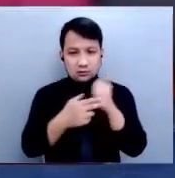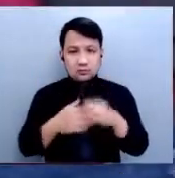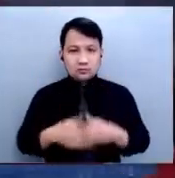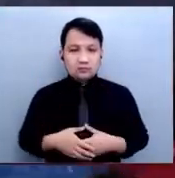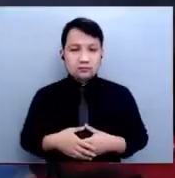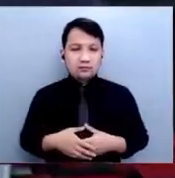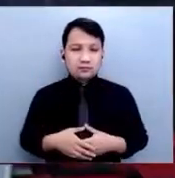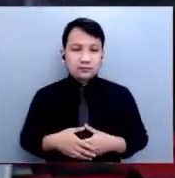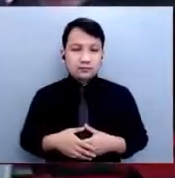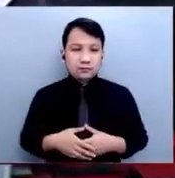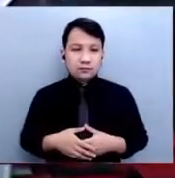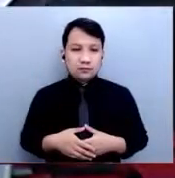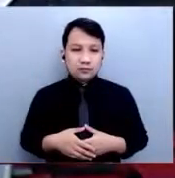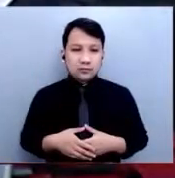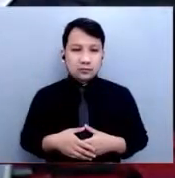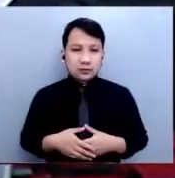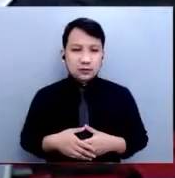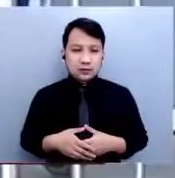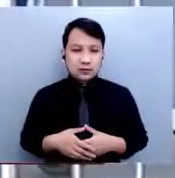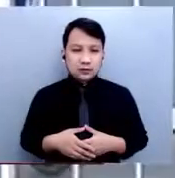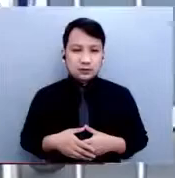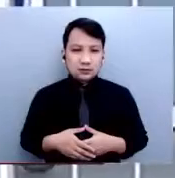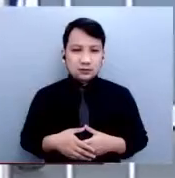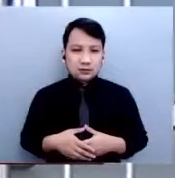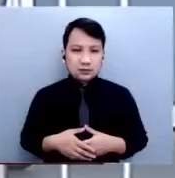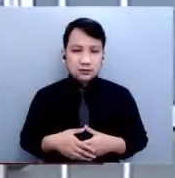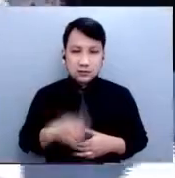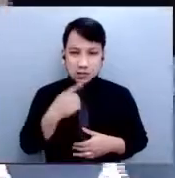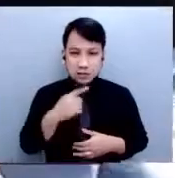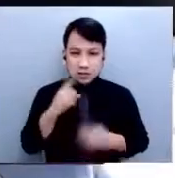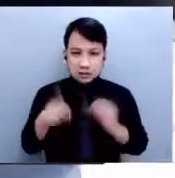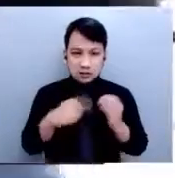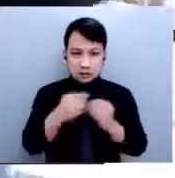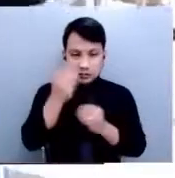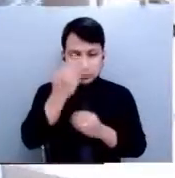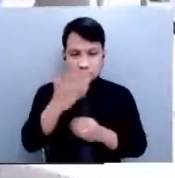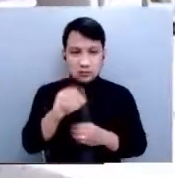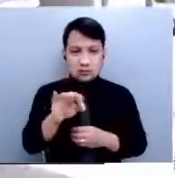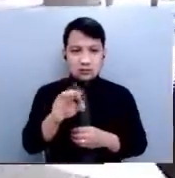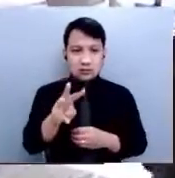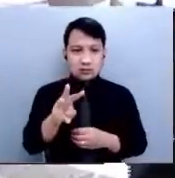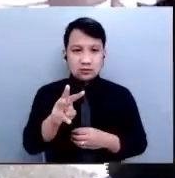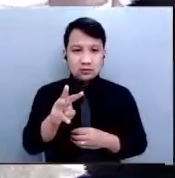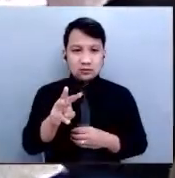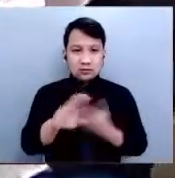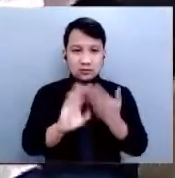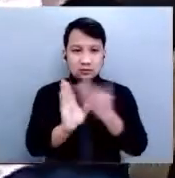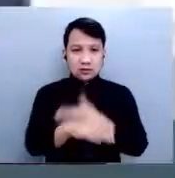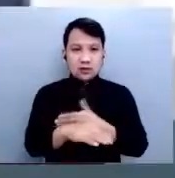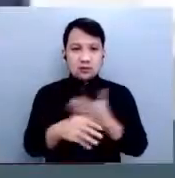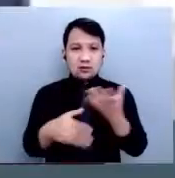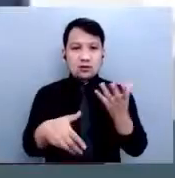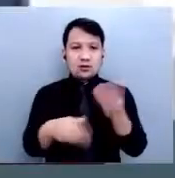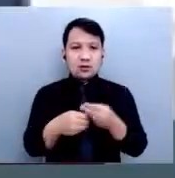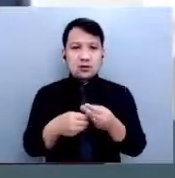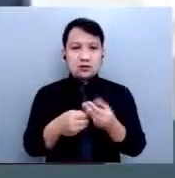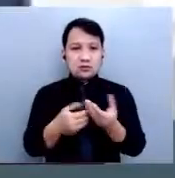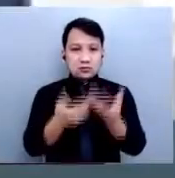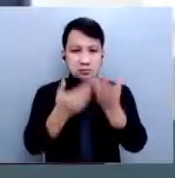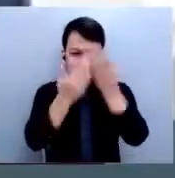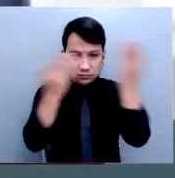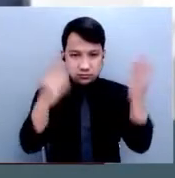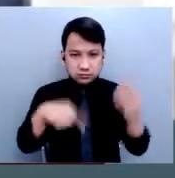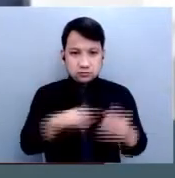very conscious of the eagerness of our OFWs to go back to their work. Nakita naman natin na